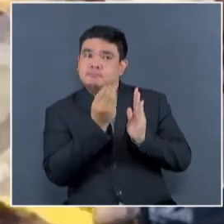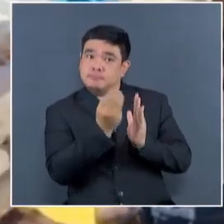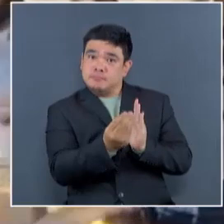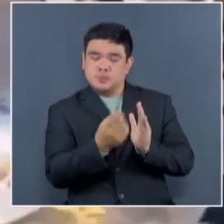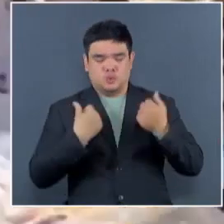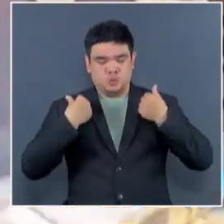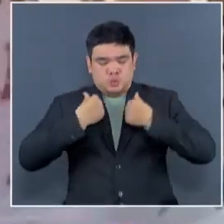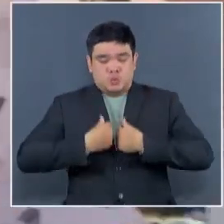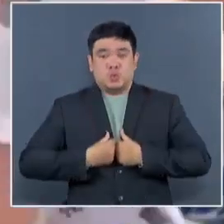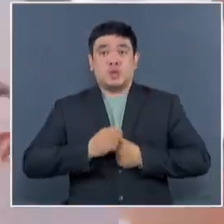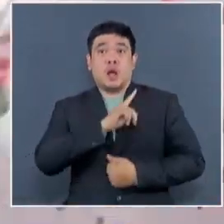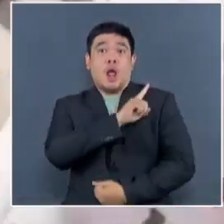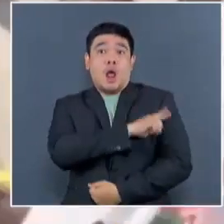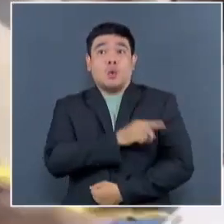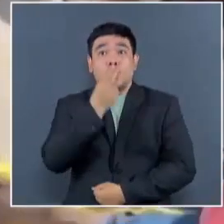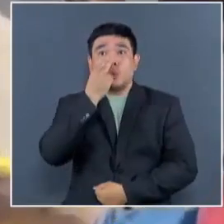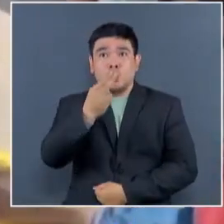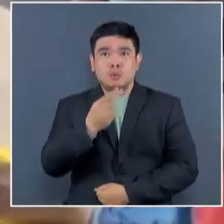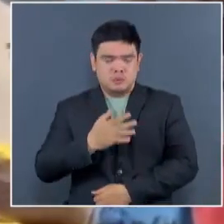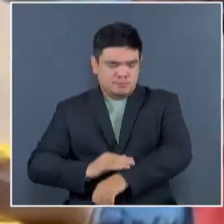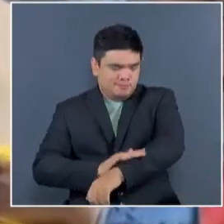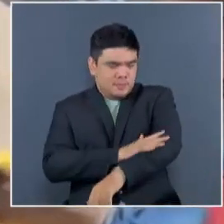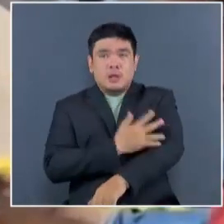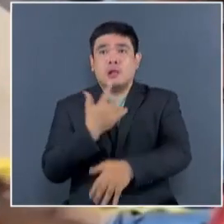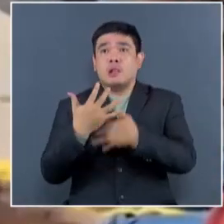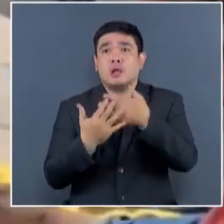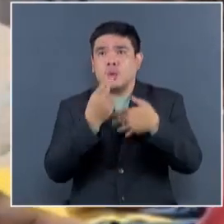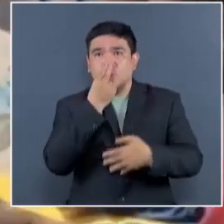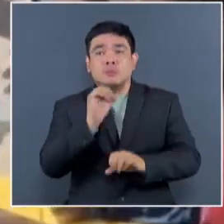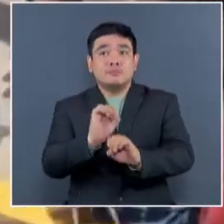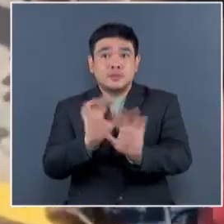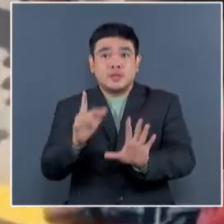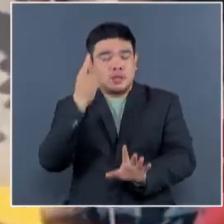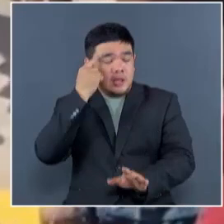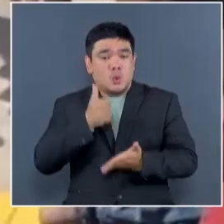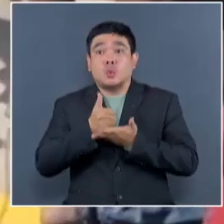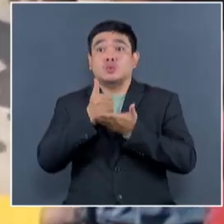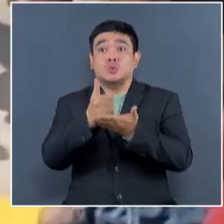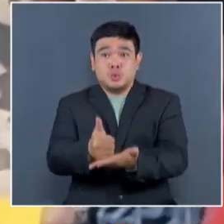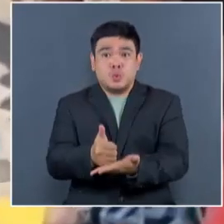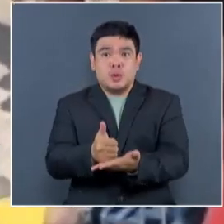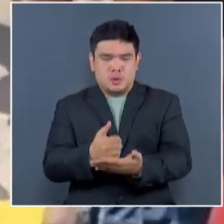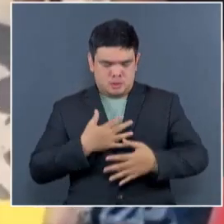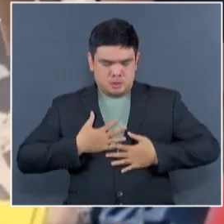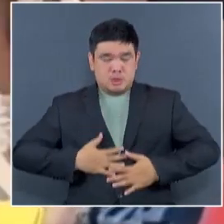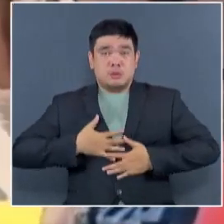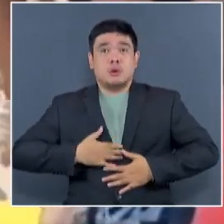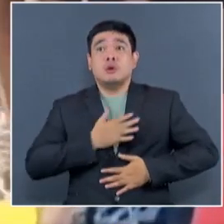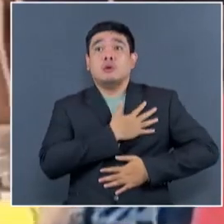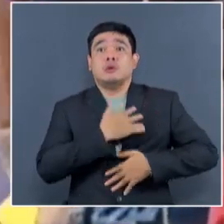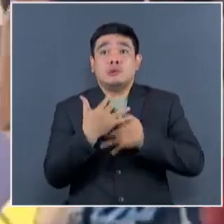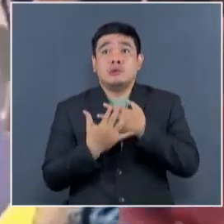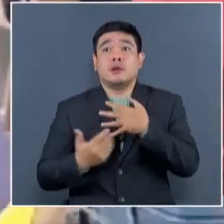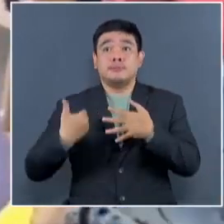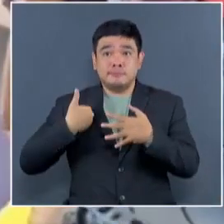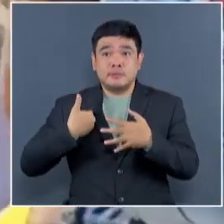ชุดหมอพยาบาลมันชุดขาวไงพอเปื้อนเลือดเปื้อนอะไรมันเห็นชัดอย่างคุณหมอท่านเนี้ยเข้ามาช่วยเหลือคนเจ็บจนชุดคุณหมอน่ะเปื้อน